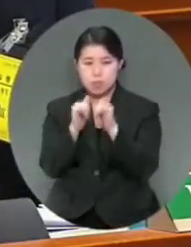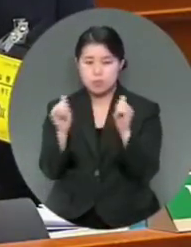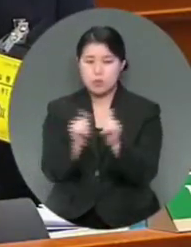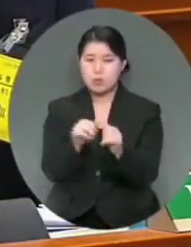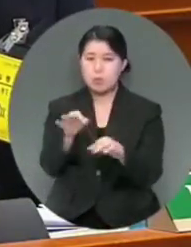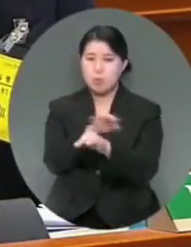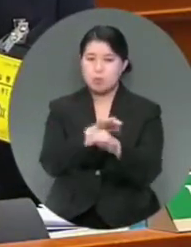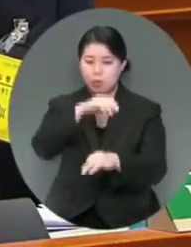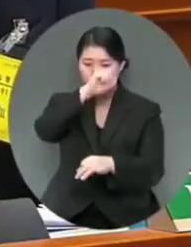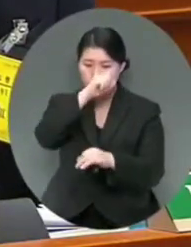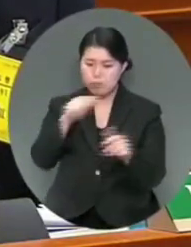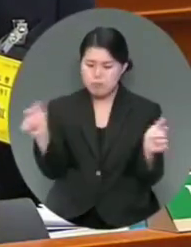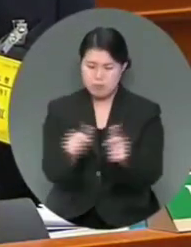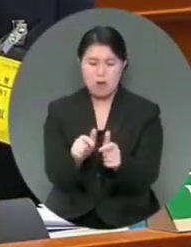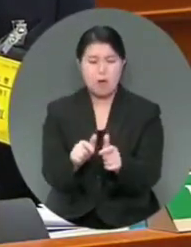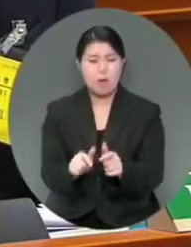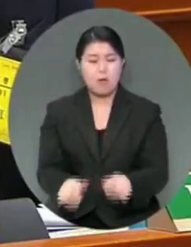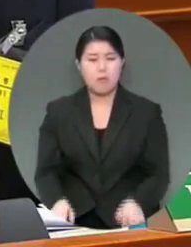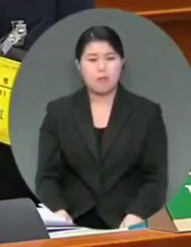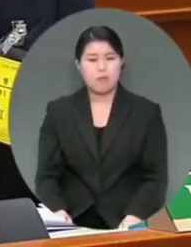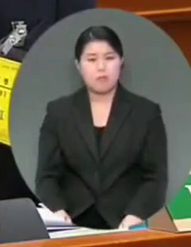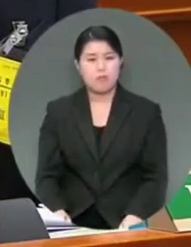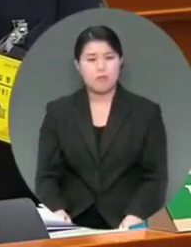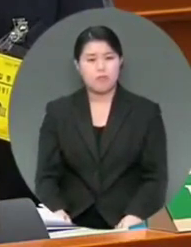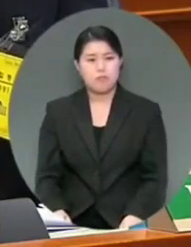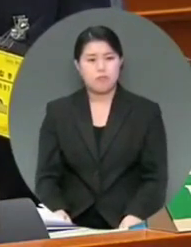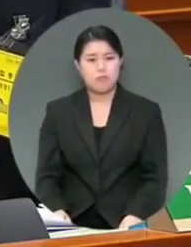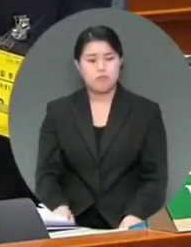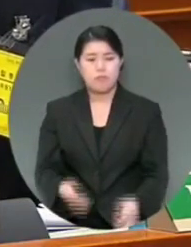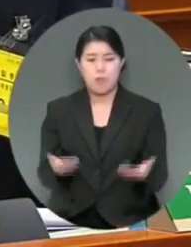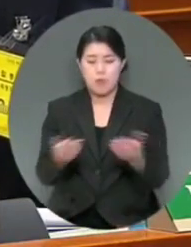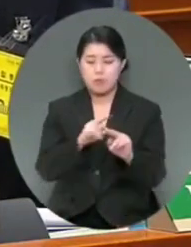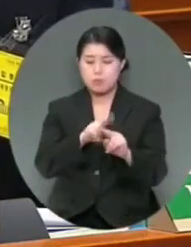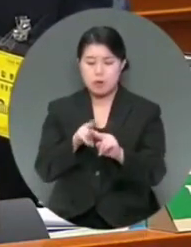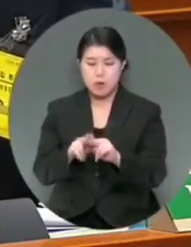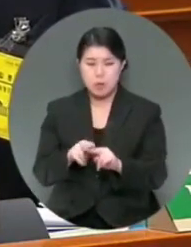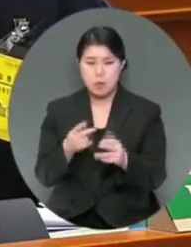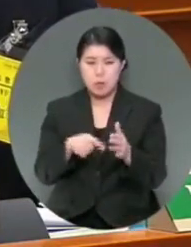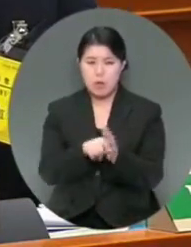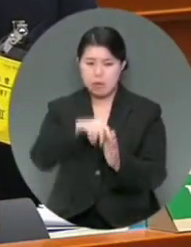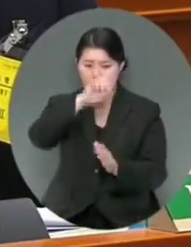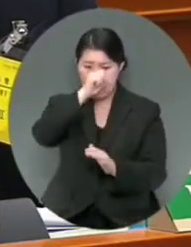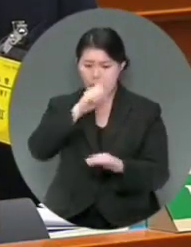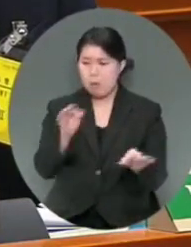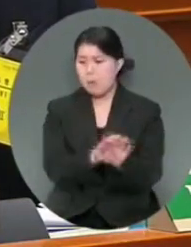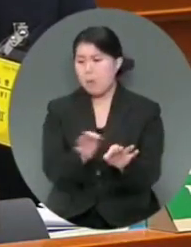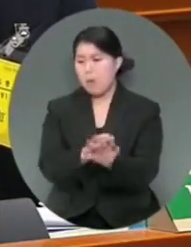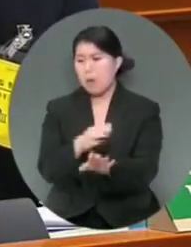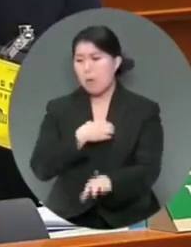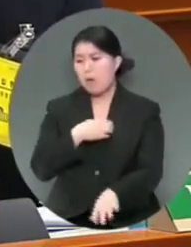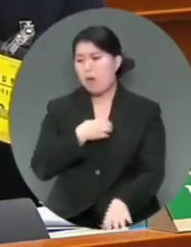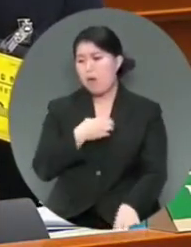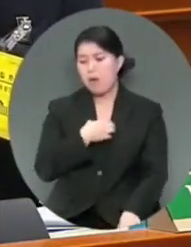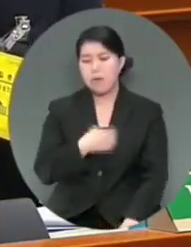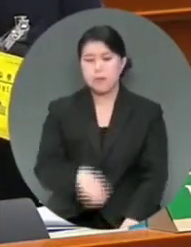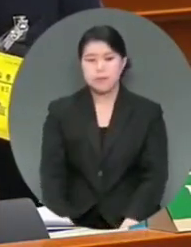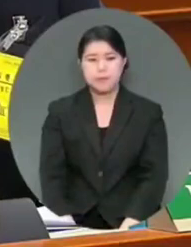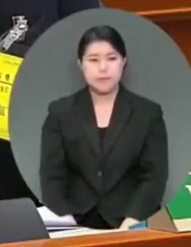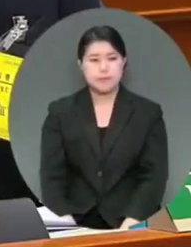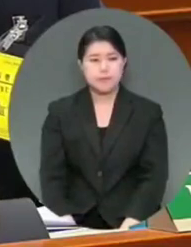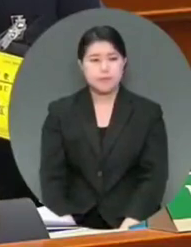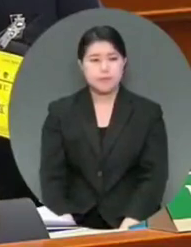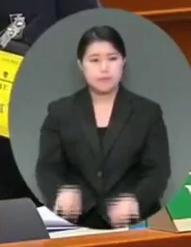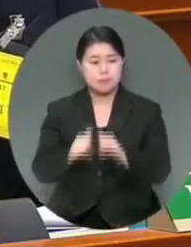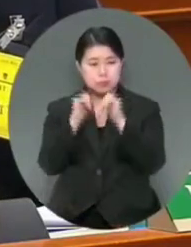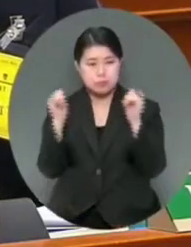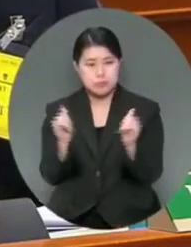경제 관련 예산은 대폭 삭감을 했고 취약계층 일자리는 굉장히 많이 사라질 위기에 놓여 있어요. 또